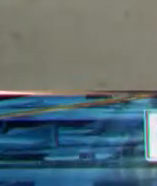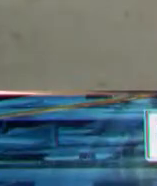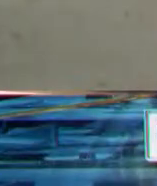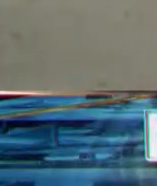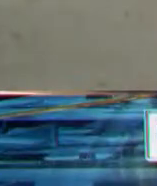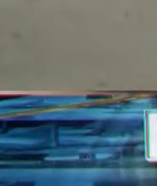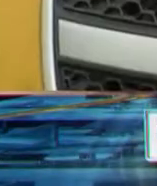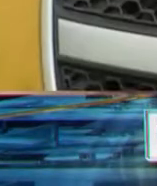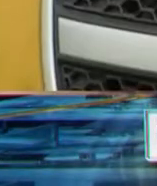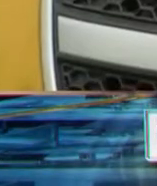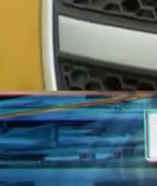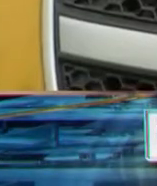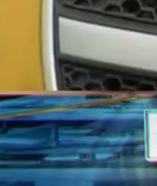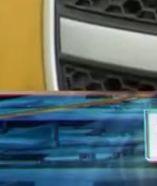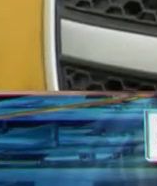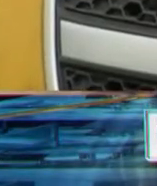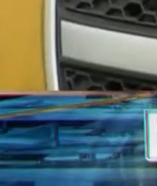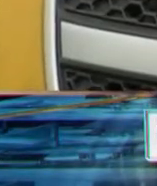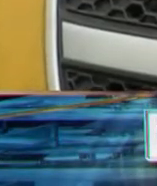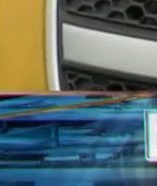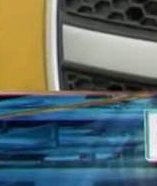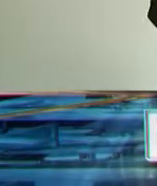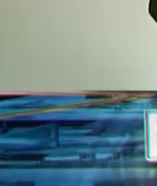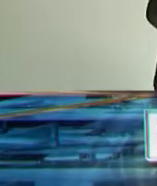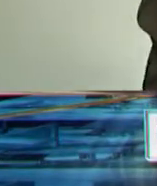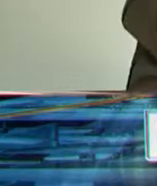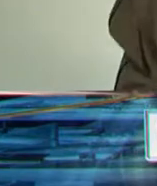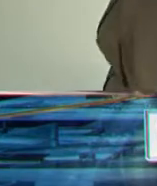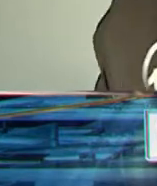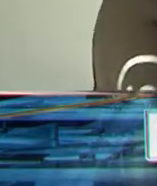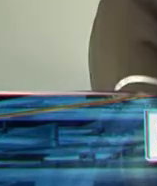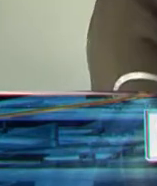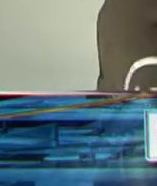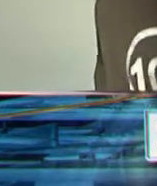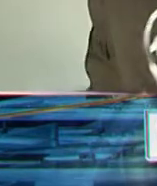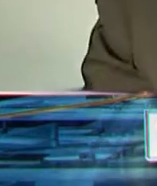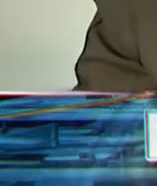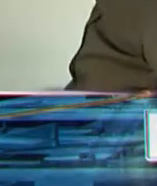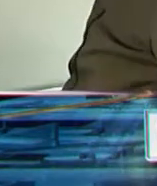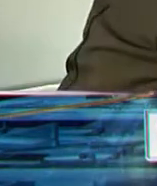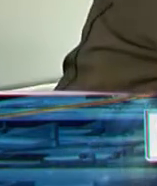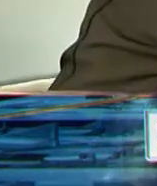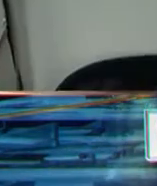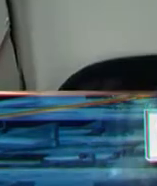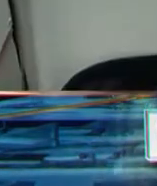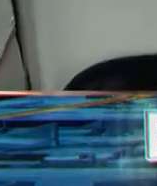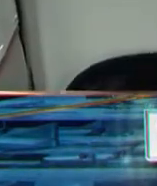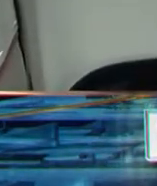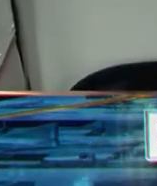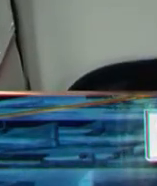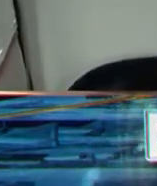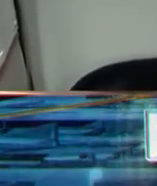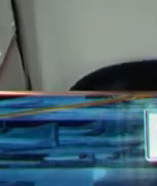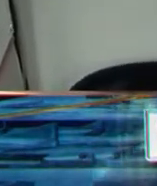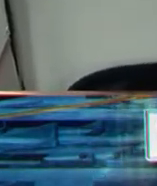Жаңа жедел жәрдем көліктері, жаңа мүмкіндіктер, таяуда медициналық мекемелерге берген жаңа техника ел саулығы күзетіне қызмет етіп